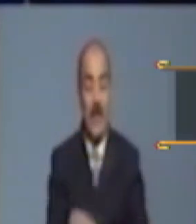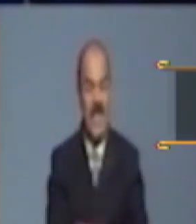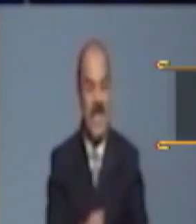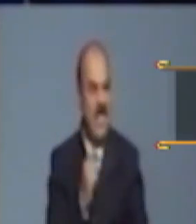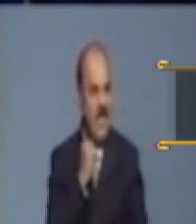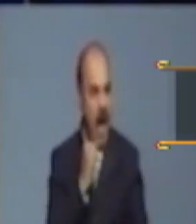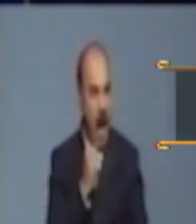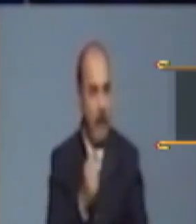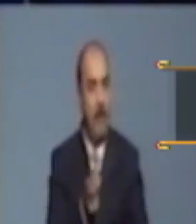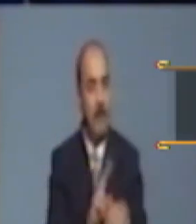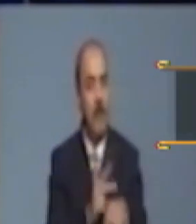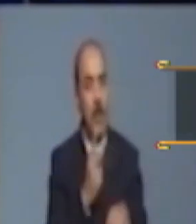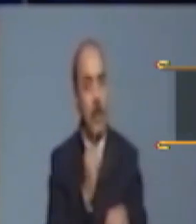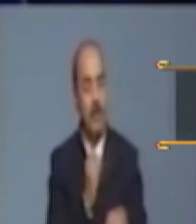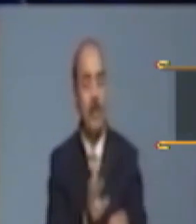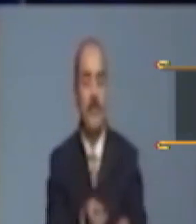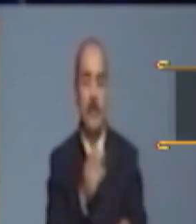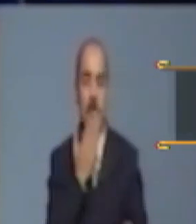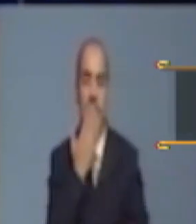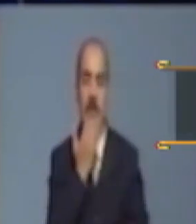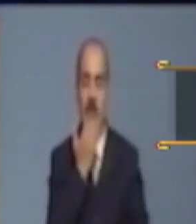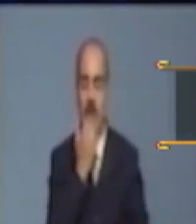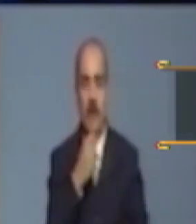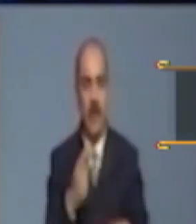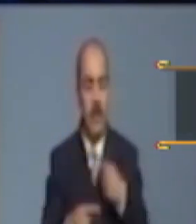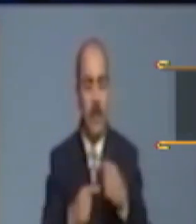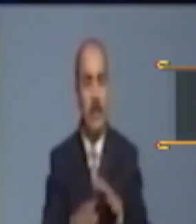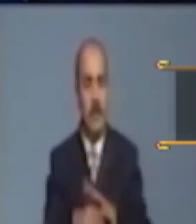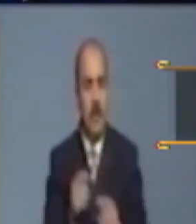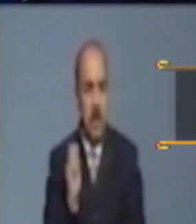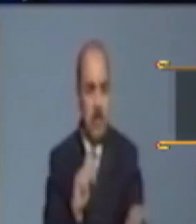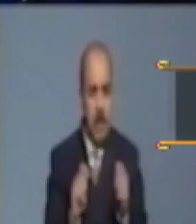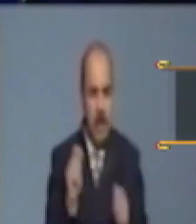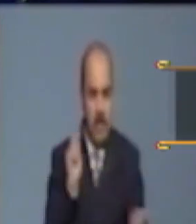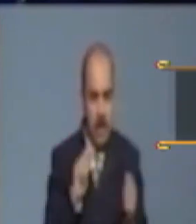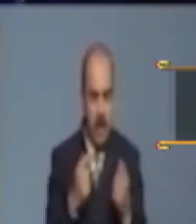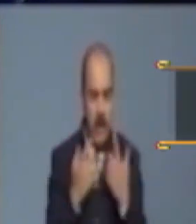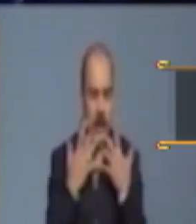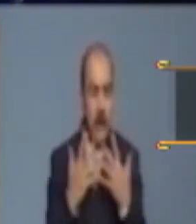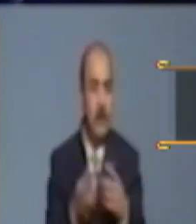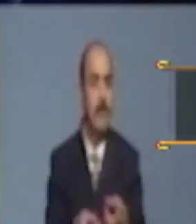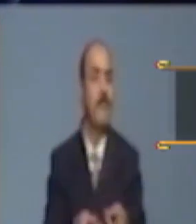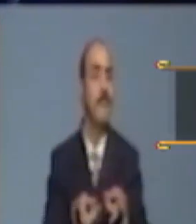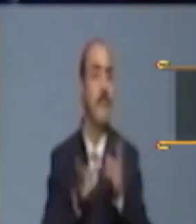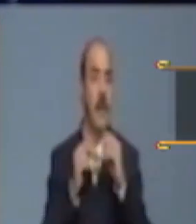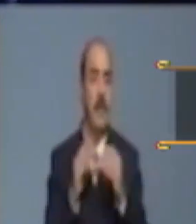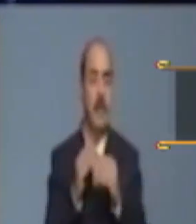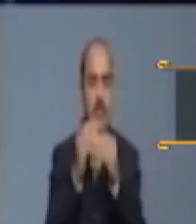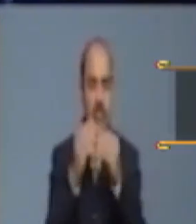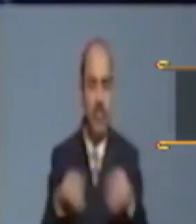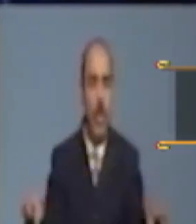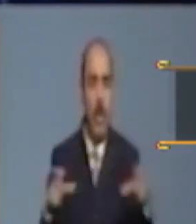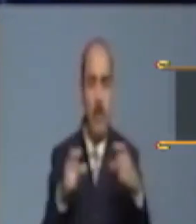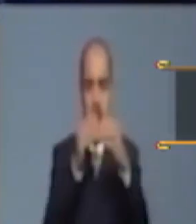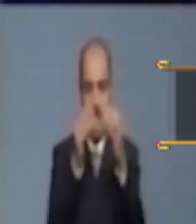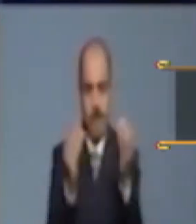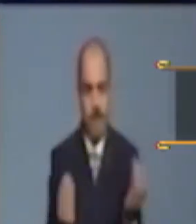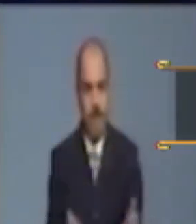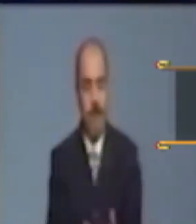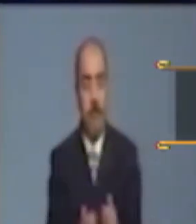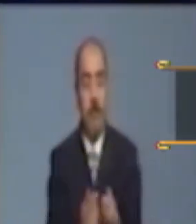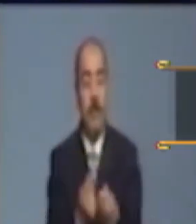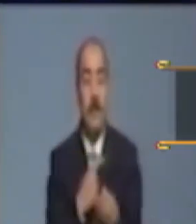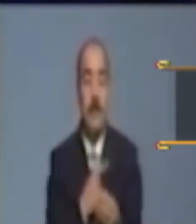7.62x54. وللحمد لله قدرنا أول مركبة مدرعة تستخدم هذا الصلب في مصر هي النسخة الثانية من سينا 200